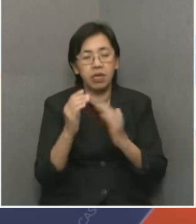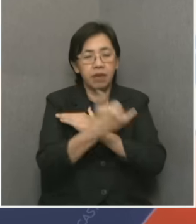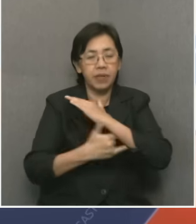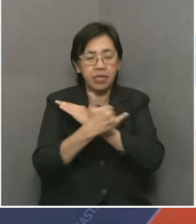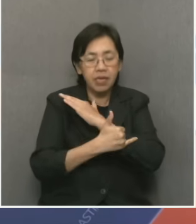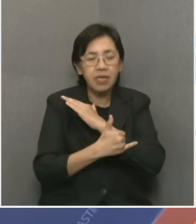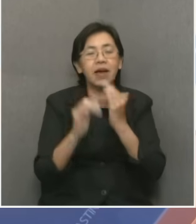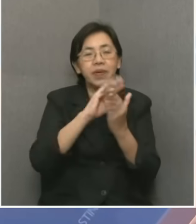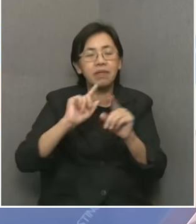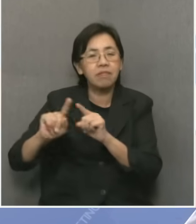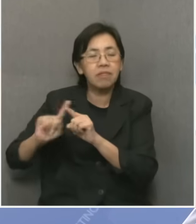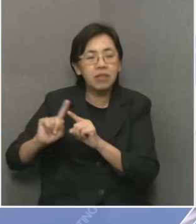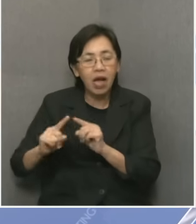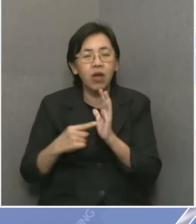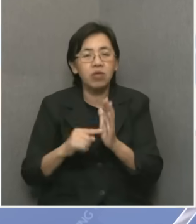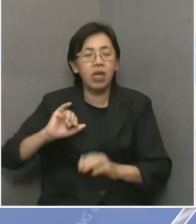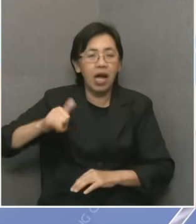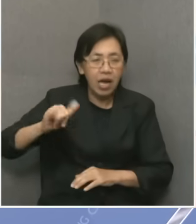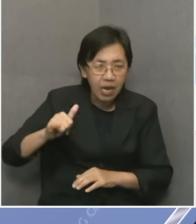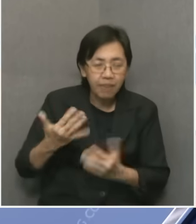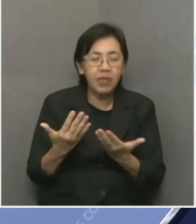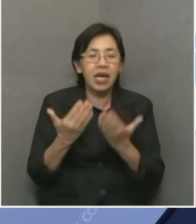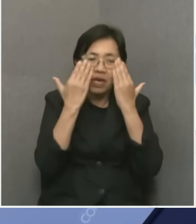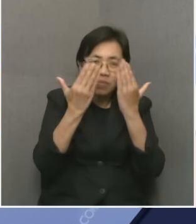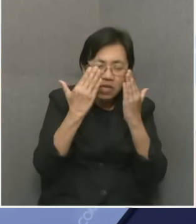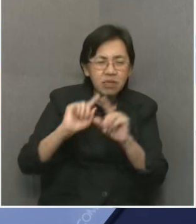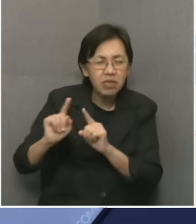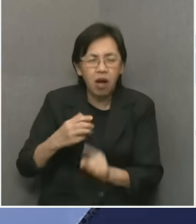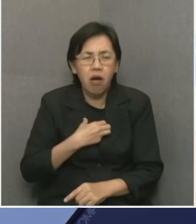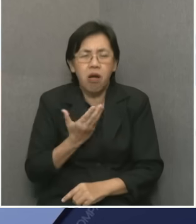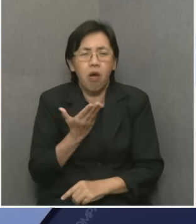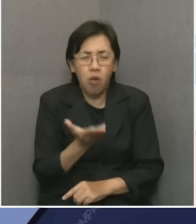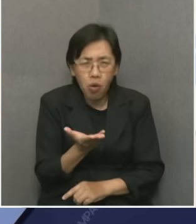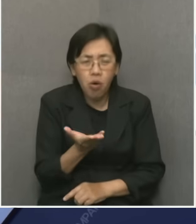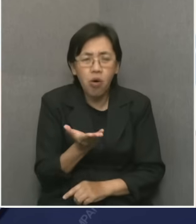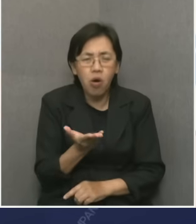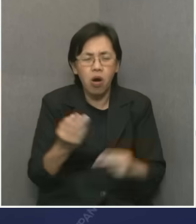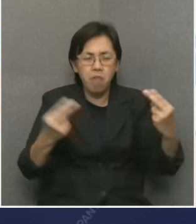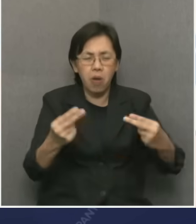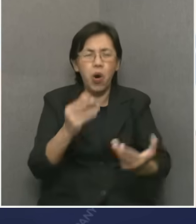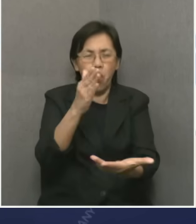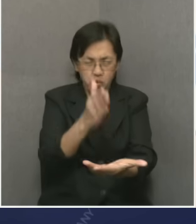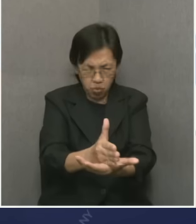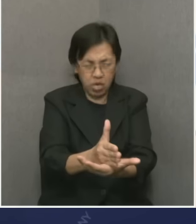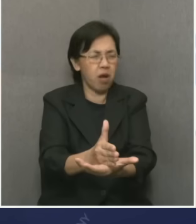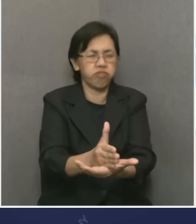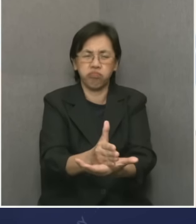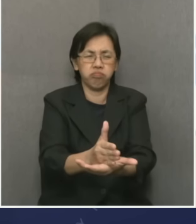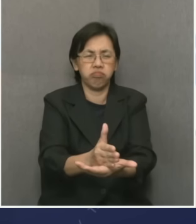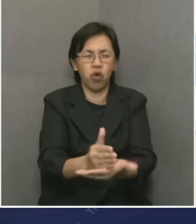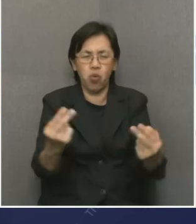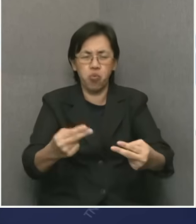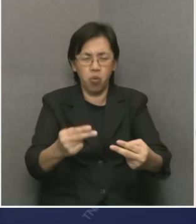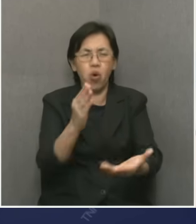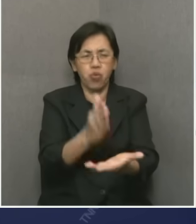นะครับโดยเฉพาะประเทศอาหรับในตะวันออกกลางเนี่ยอยากเรียกร้องให้ยุติความขัดแย้งครั้งนี้ให้เร็วที่สุดเขาเ